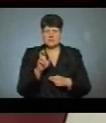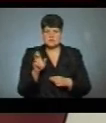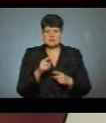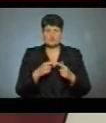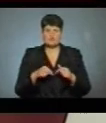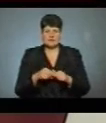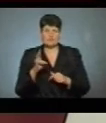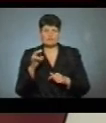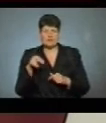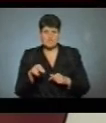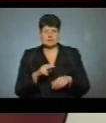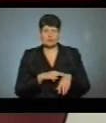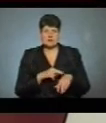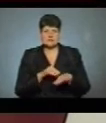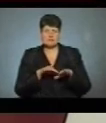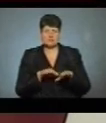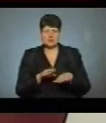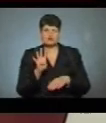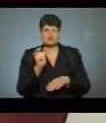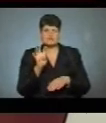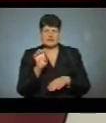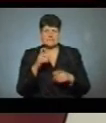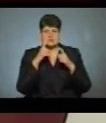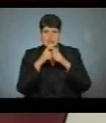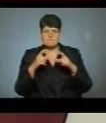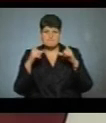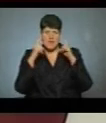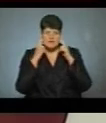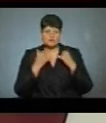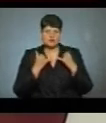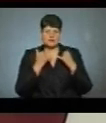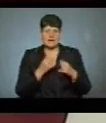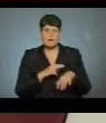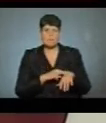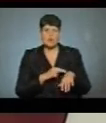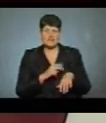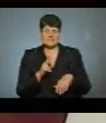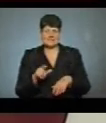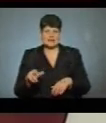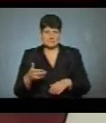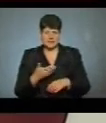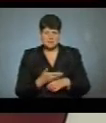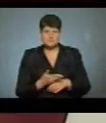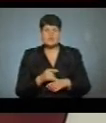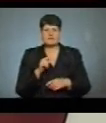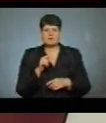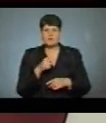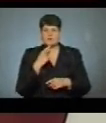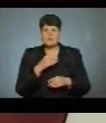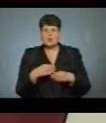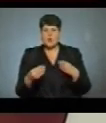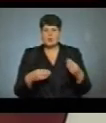Нацполіції області пошили 400 масок для поліцейських. Про це розповів речник Нацполіції області Сергій Крета. За його словами, їх